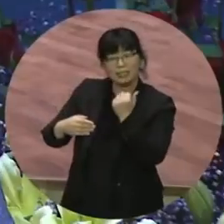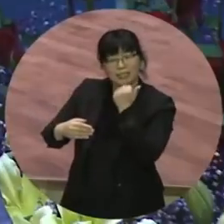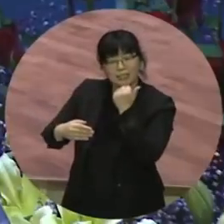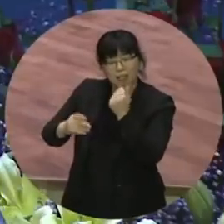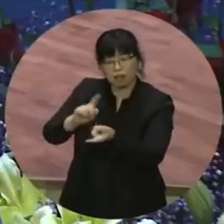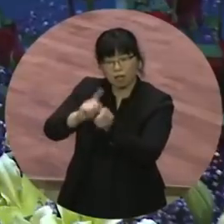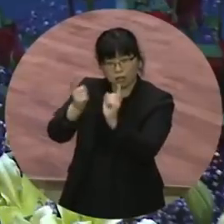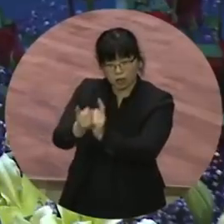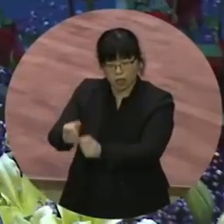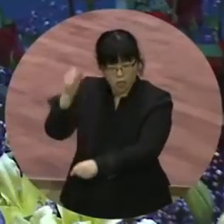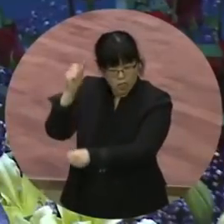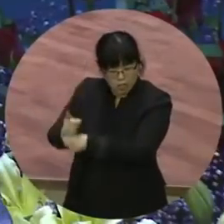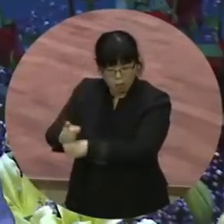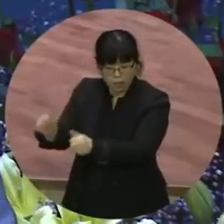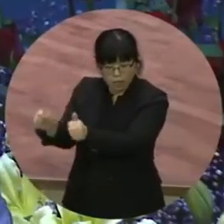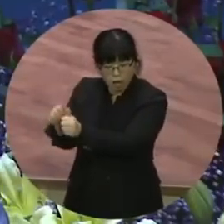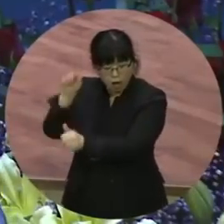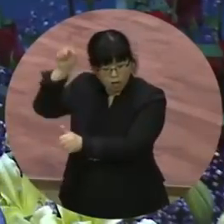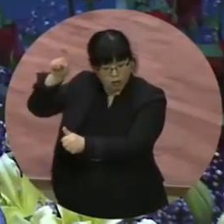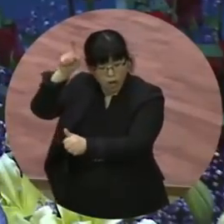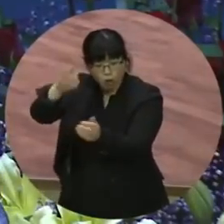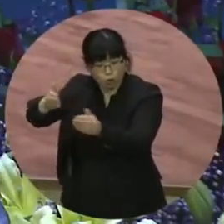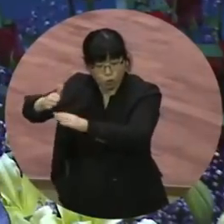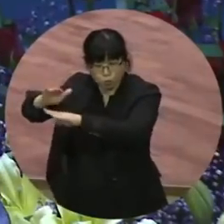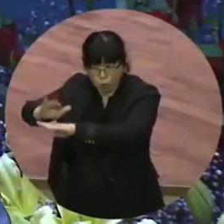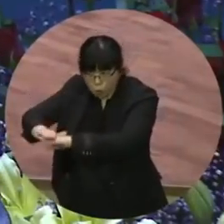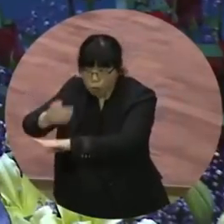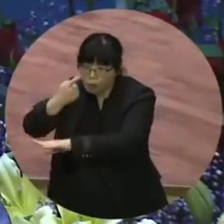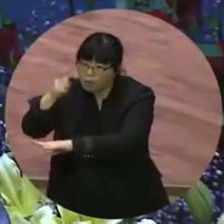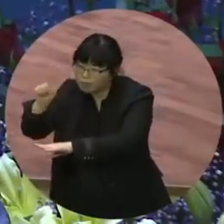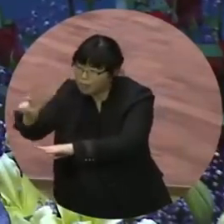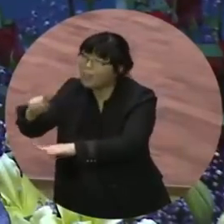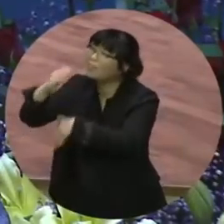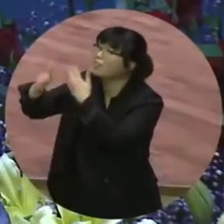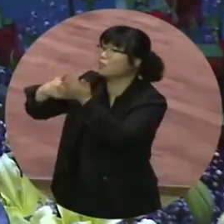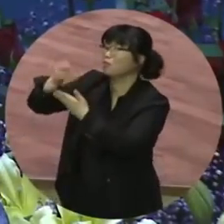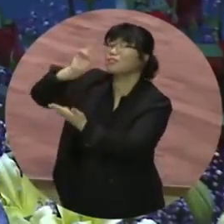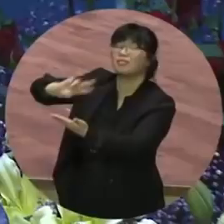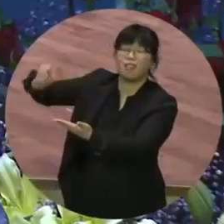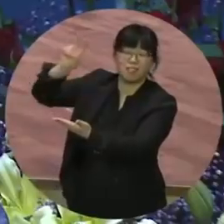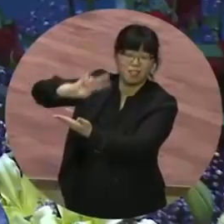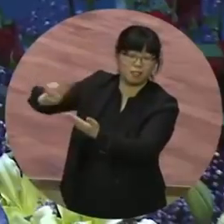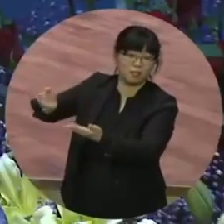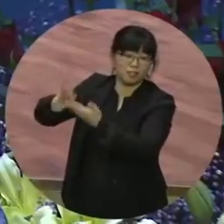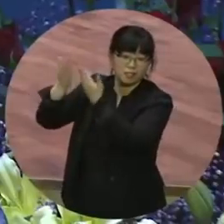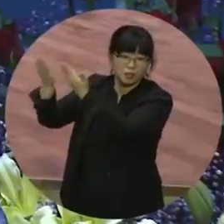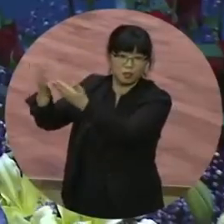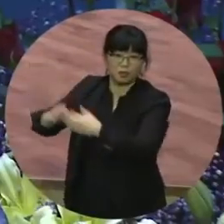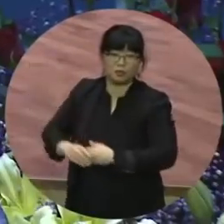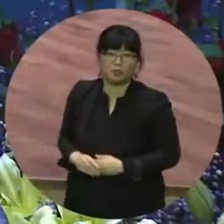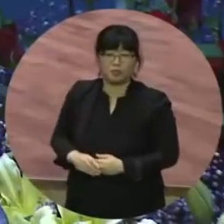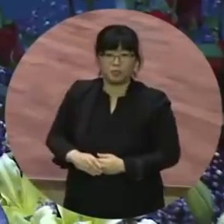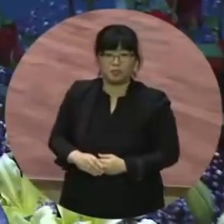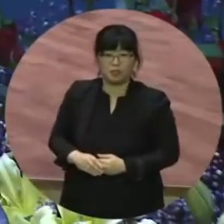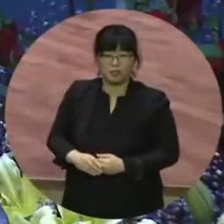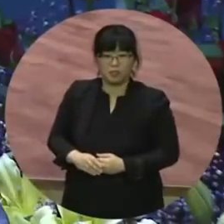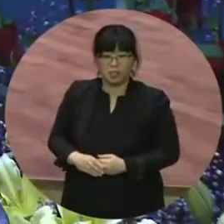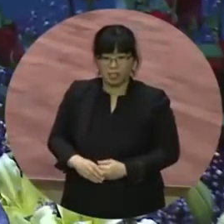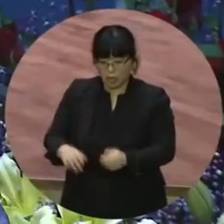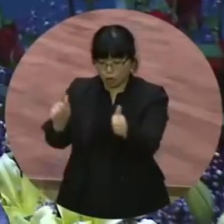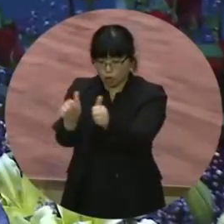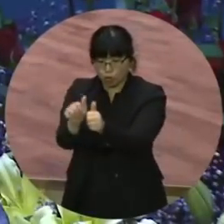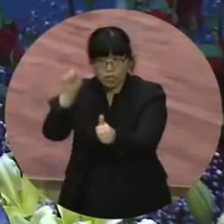특별히 본문에 나오는 이 수양은 우리의 모든 죄의 짐을 지시고 우리를 대신해서 속죄물이 되실